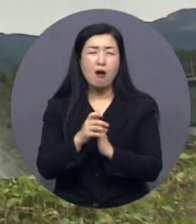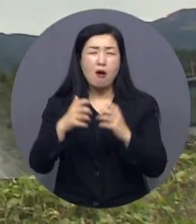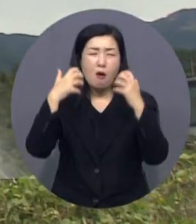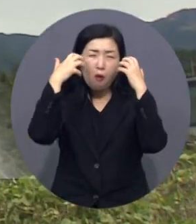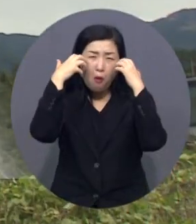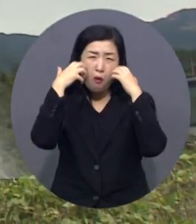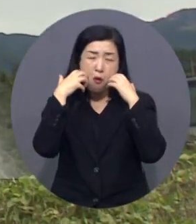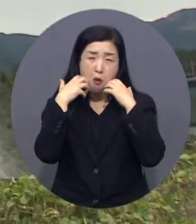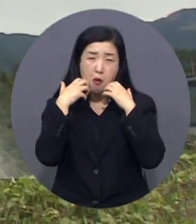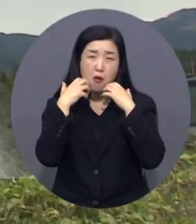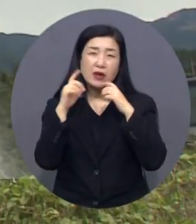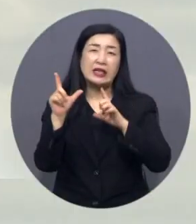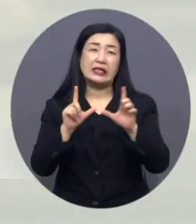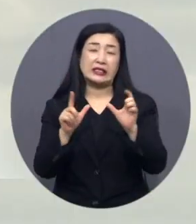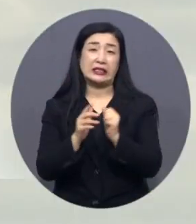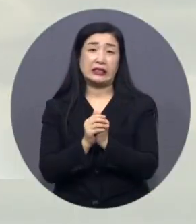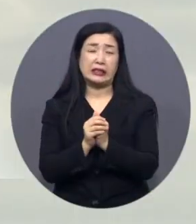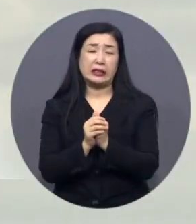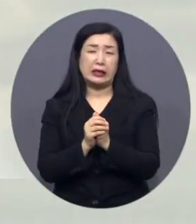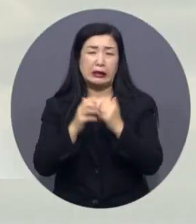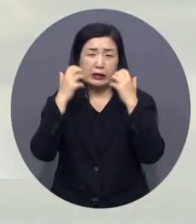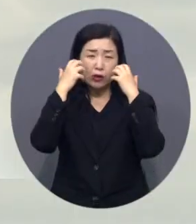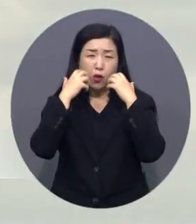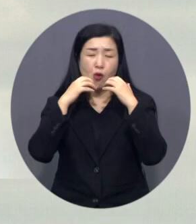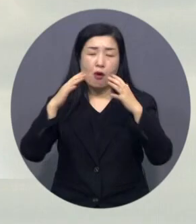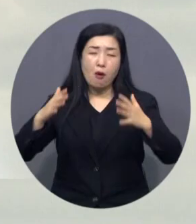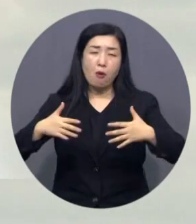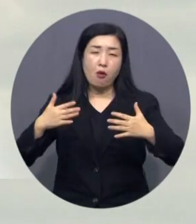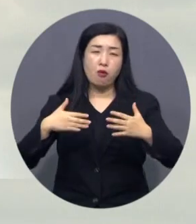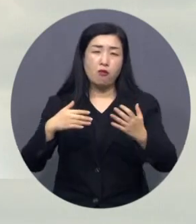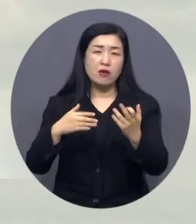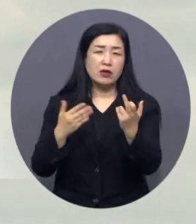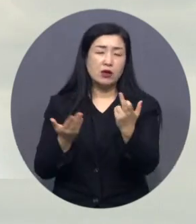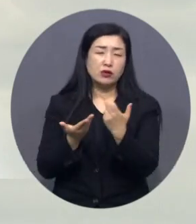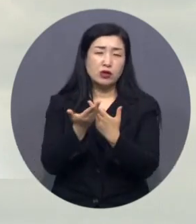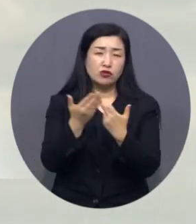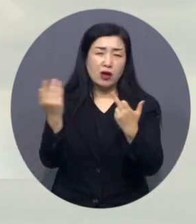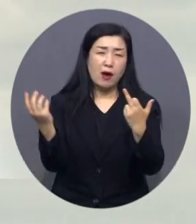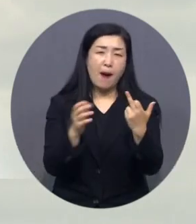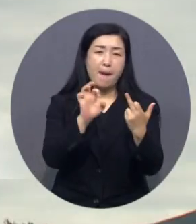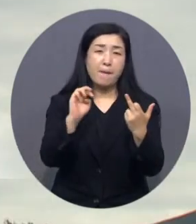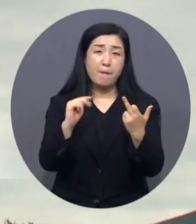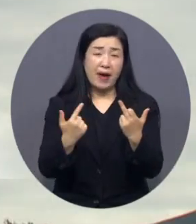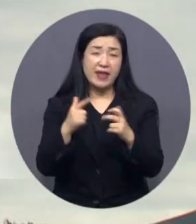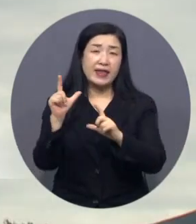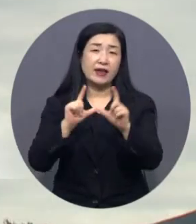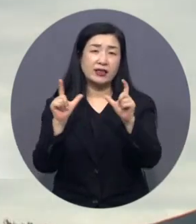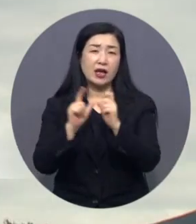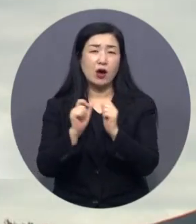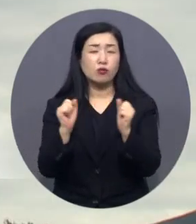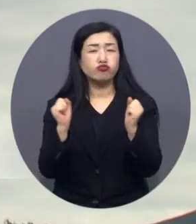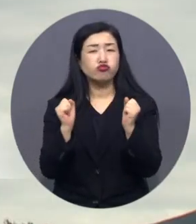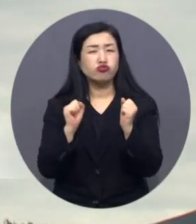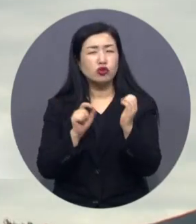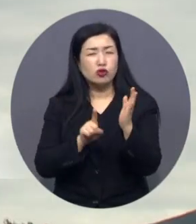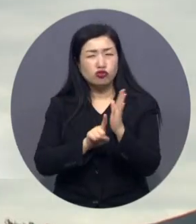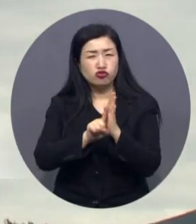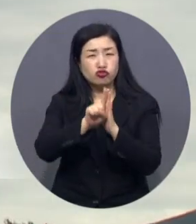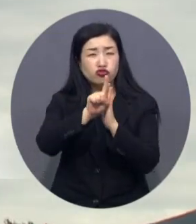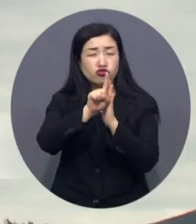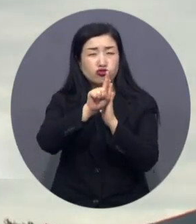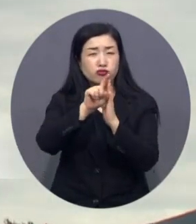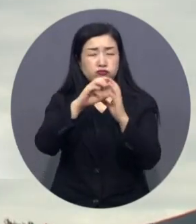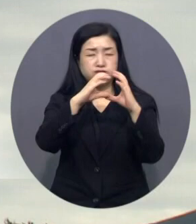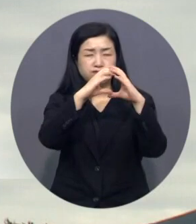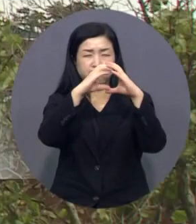후텁지근한 날씨를 보였습니다. 후텁지근한 남풍이 한라산을 넘으며 생기는 팬 현상으로 북부는 기온이 치솟고 렌즈